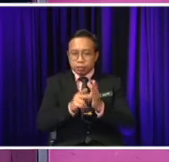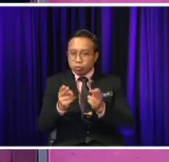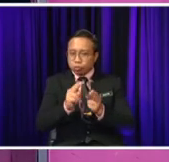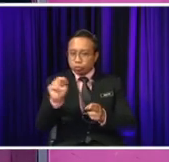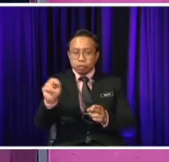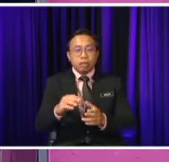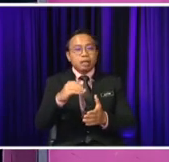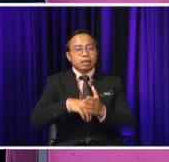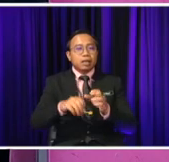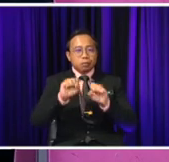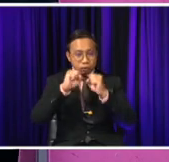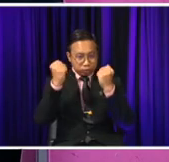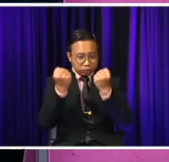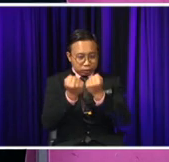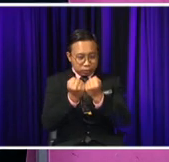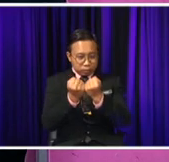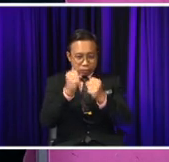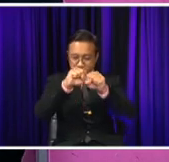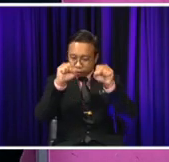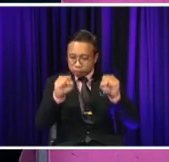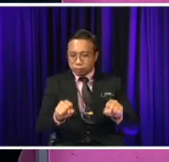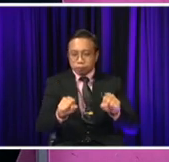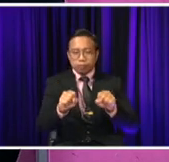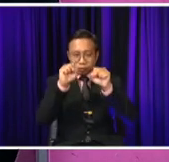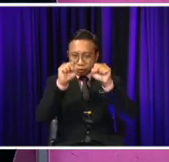sistem Islam itu sendiri di sumber yang ketiga